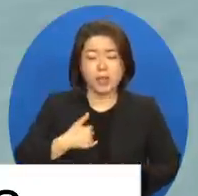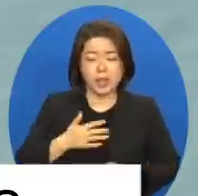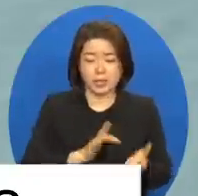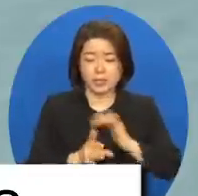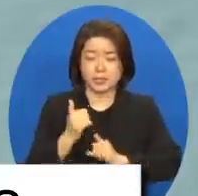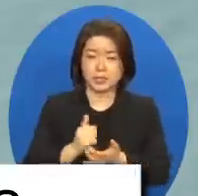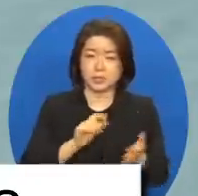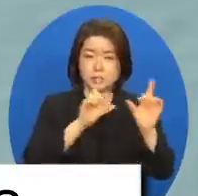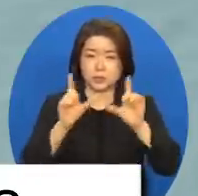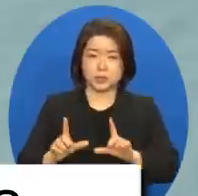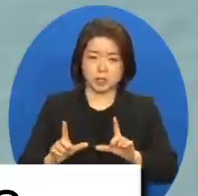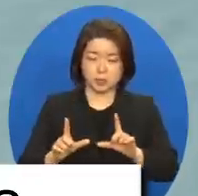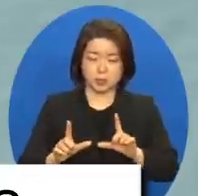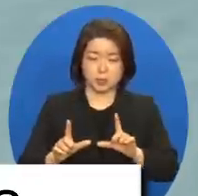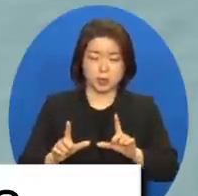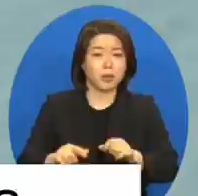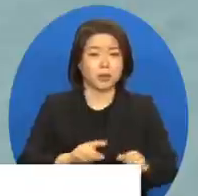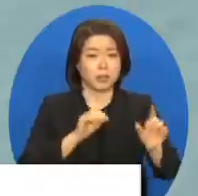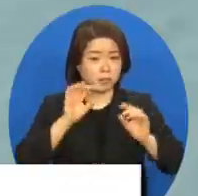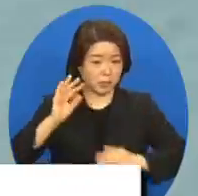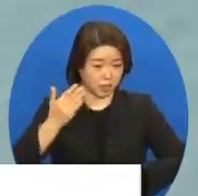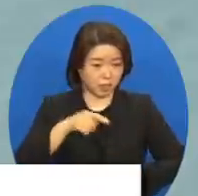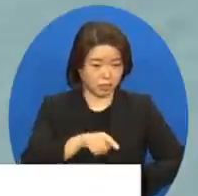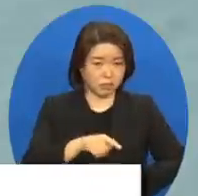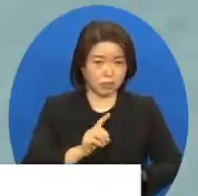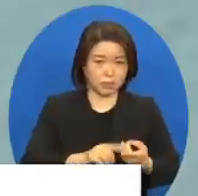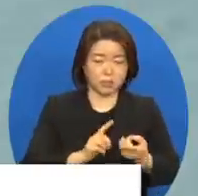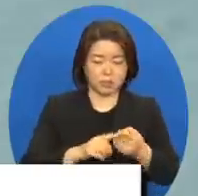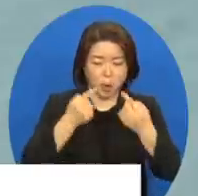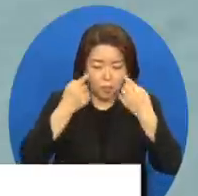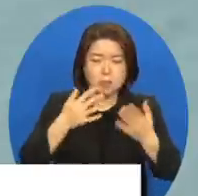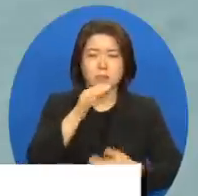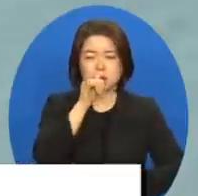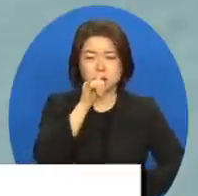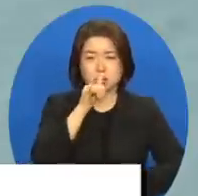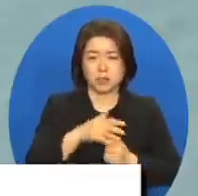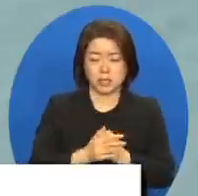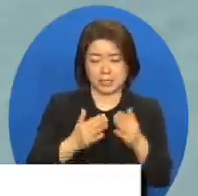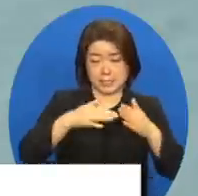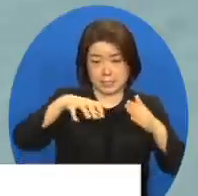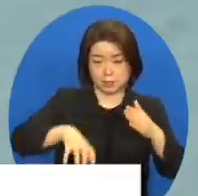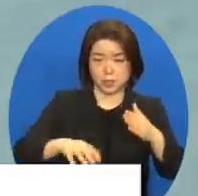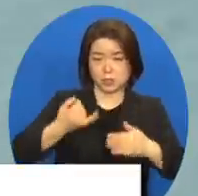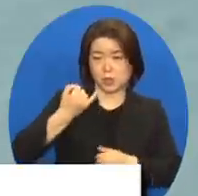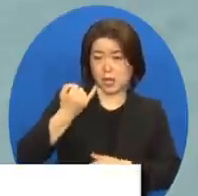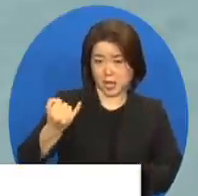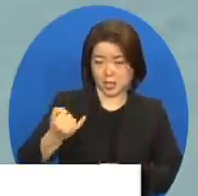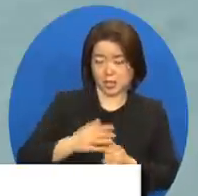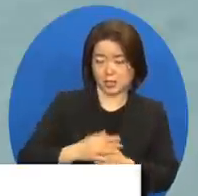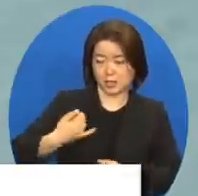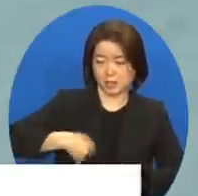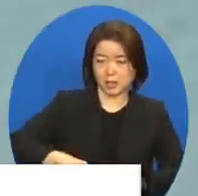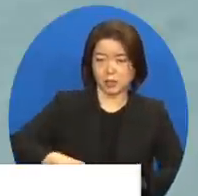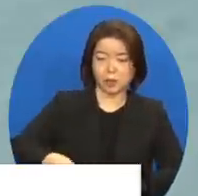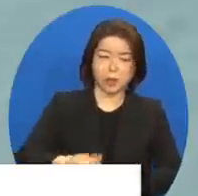너무 분명하더래요. 집에서 아내에게, 딸에게, 남편으로,